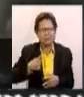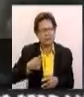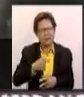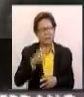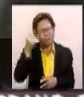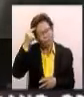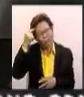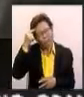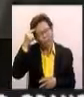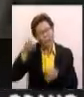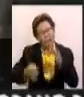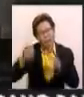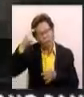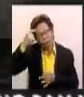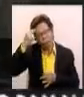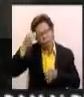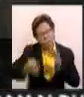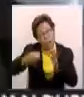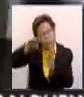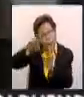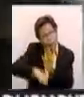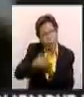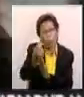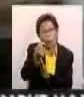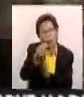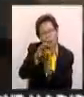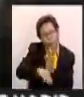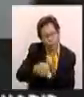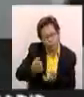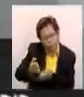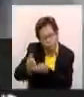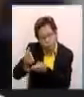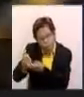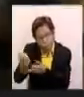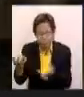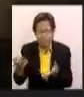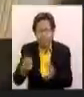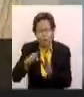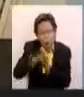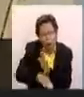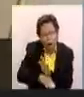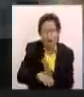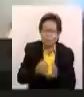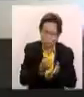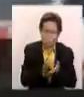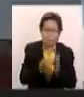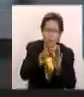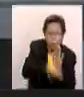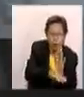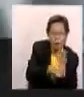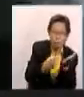difikirkan pula kalau kita dapat kurangkan kos ini, apakah ini akan menolong